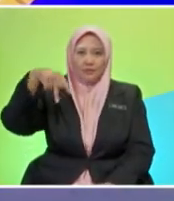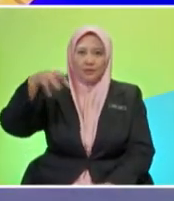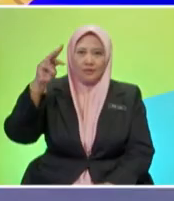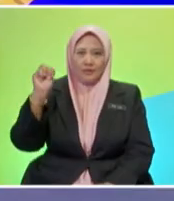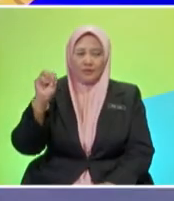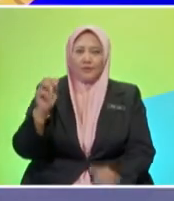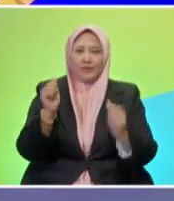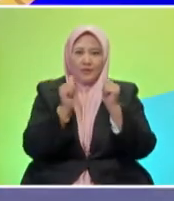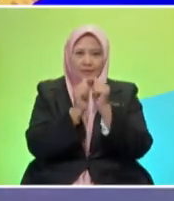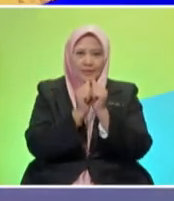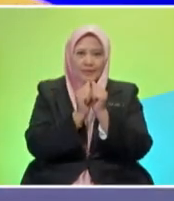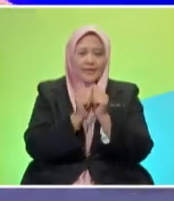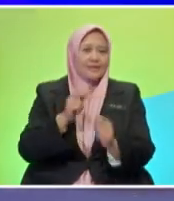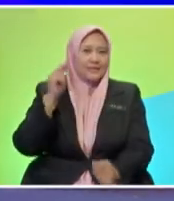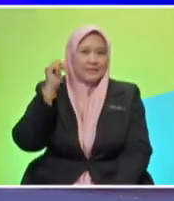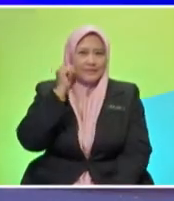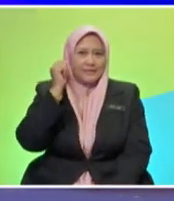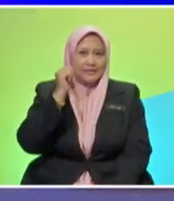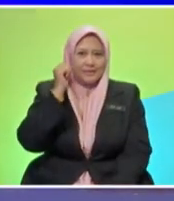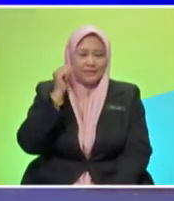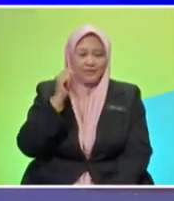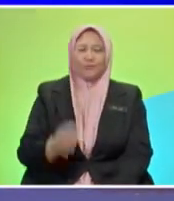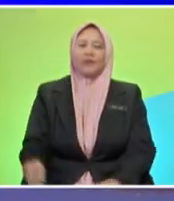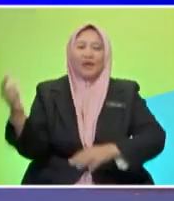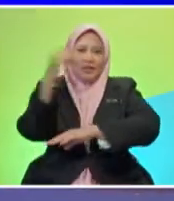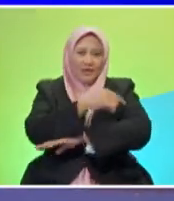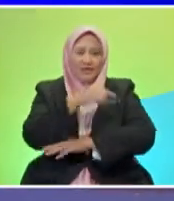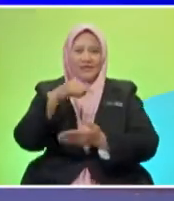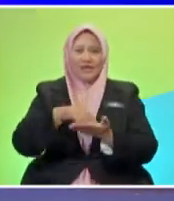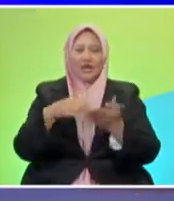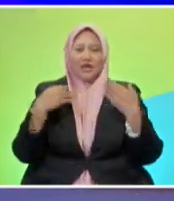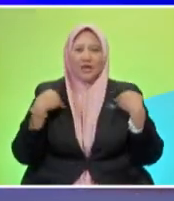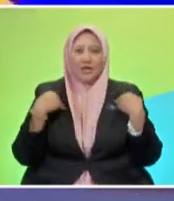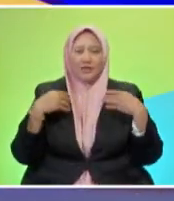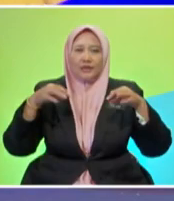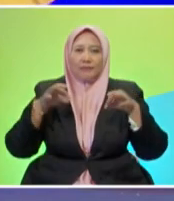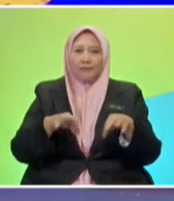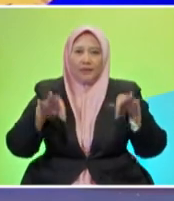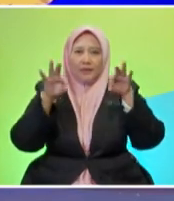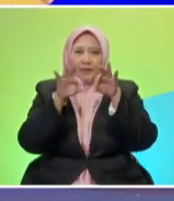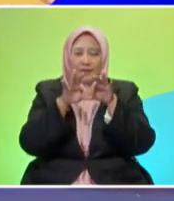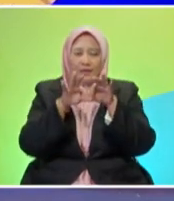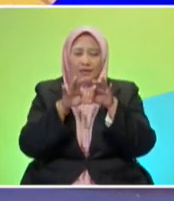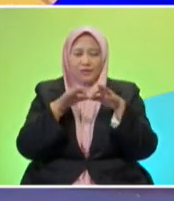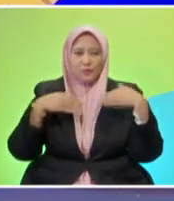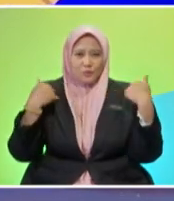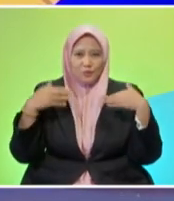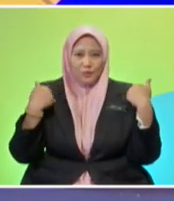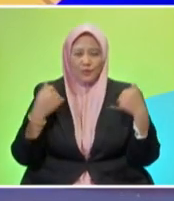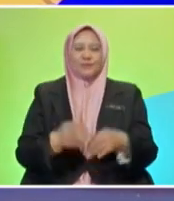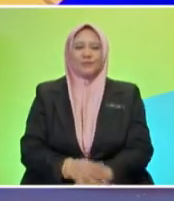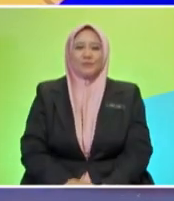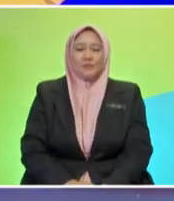K. Hari ini ada perkara yang menarik yang nak kita belajar bersama-sama dan kita telah lihat siapakah guru